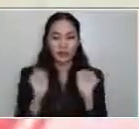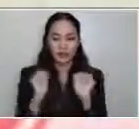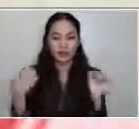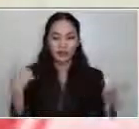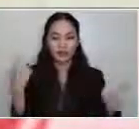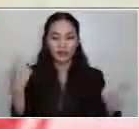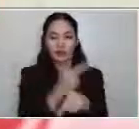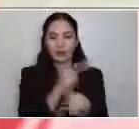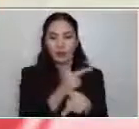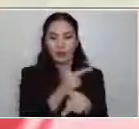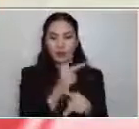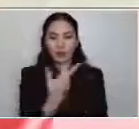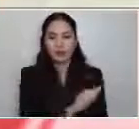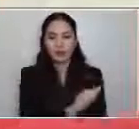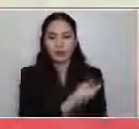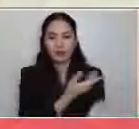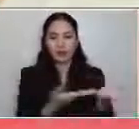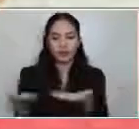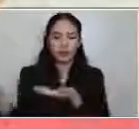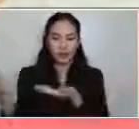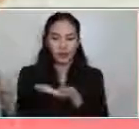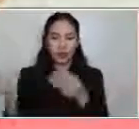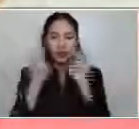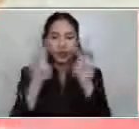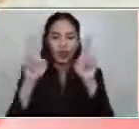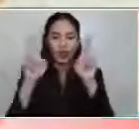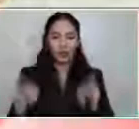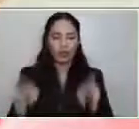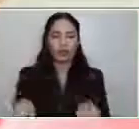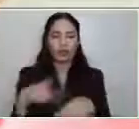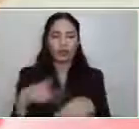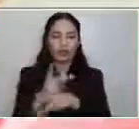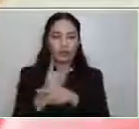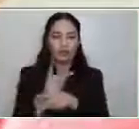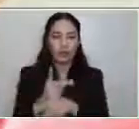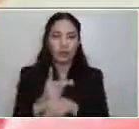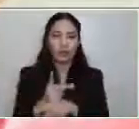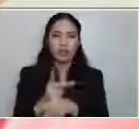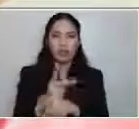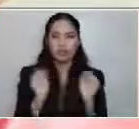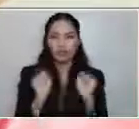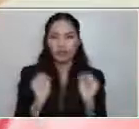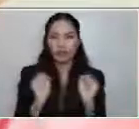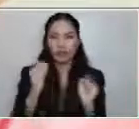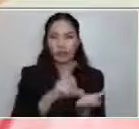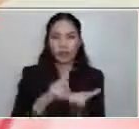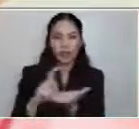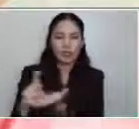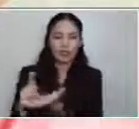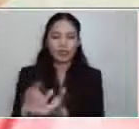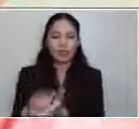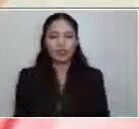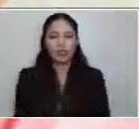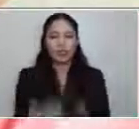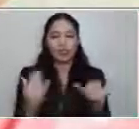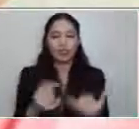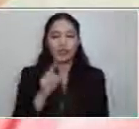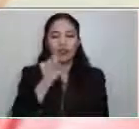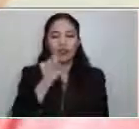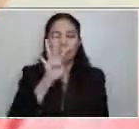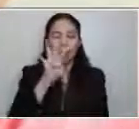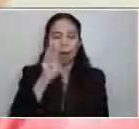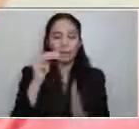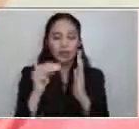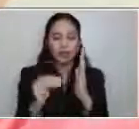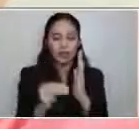mga dumarating na yan na bagong bakuna ngayong araw na ito? Sa Metro Manila pa rin ba yan i-distribute o